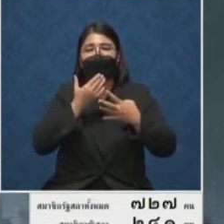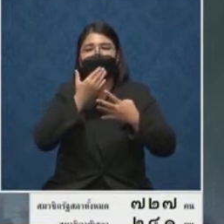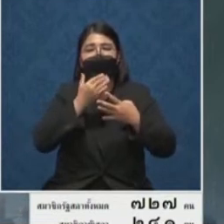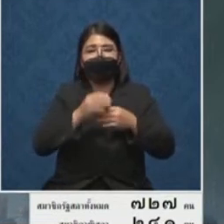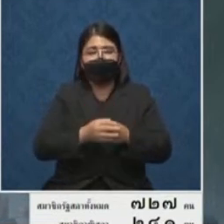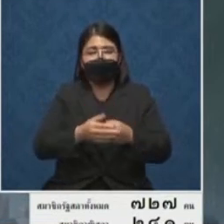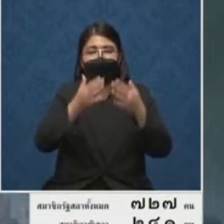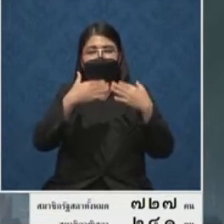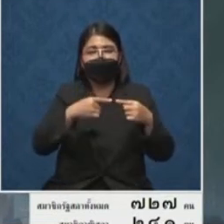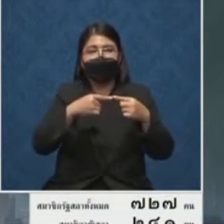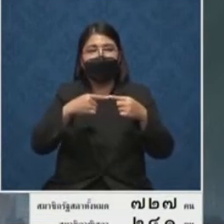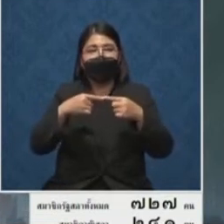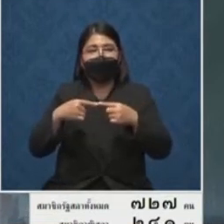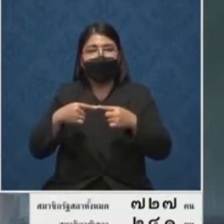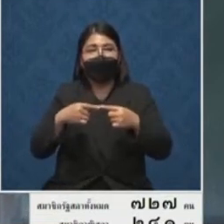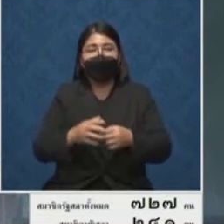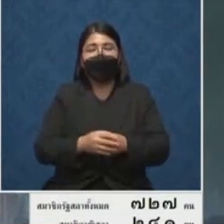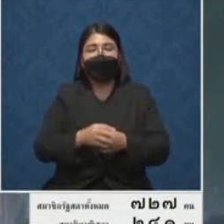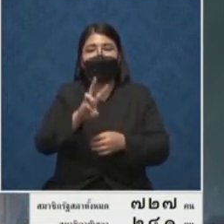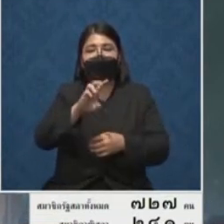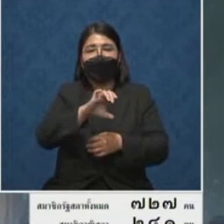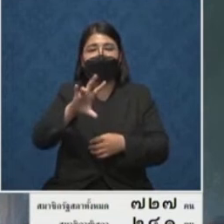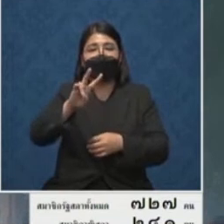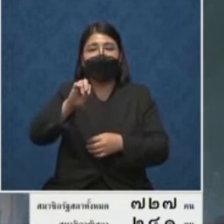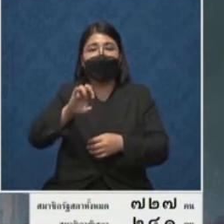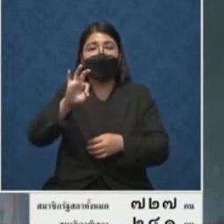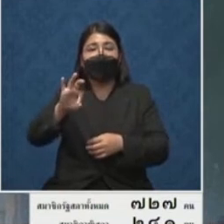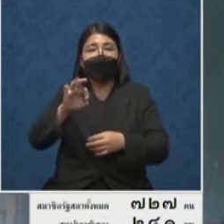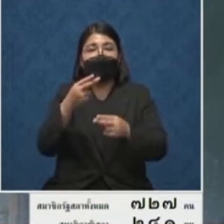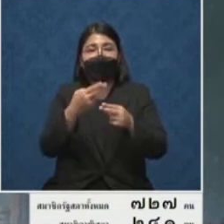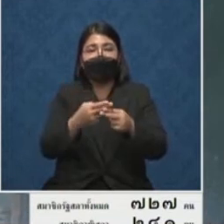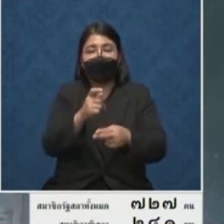3ไม่รับหลักการ4งดออกเสียง